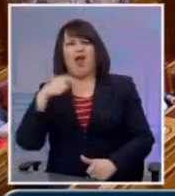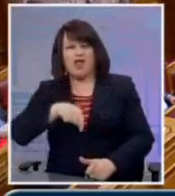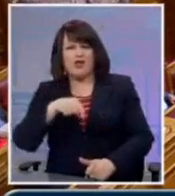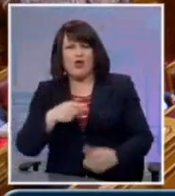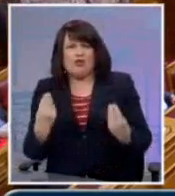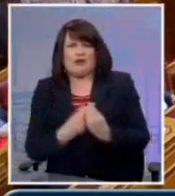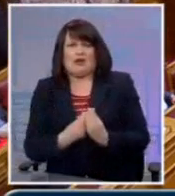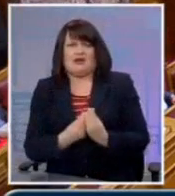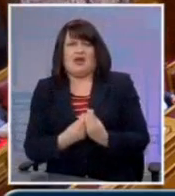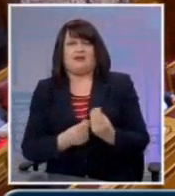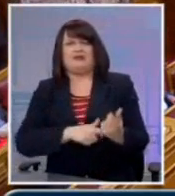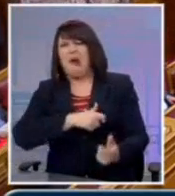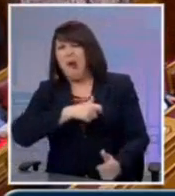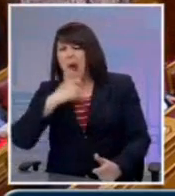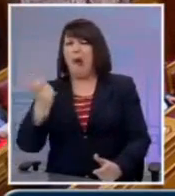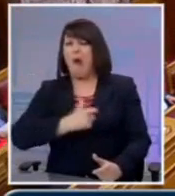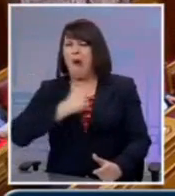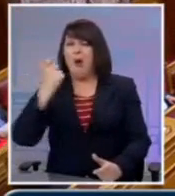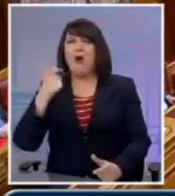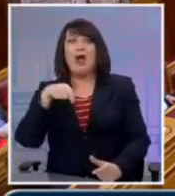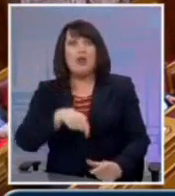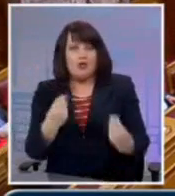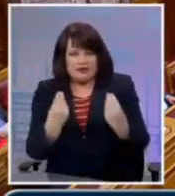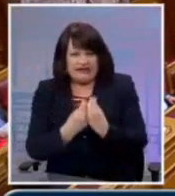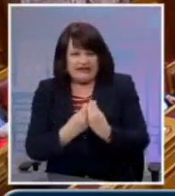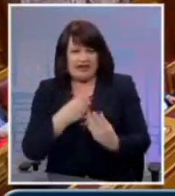μέσα. Συνάδελφος. Δεν λειτουργούμε με κραυγές.